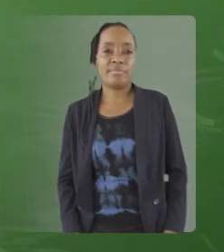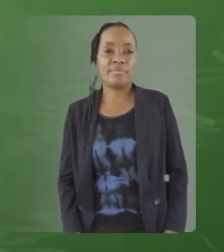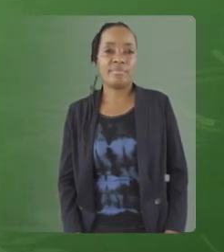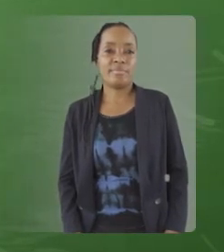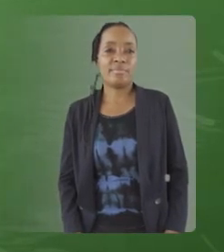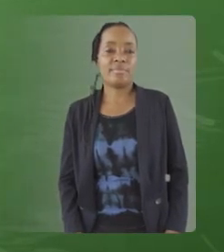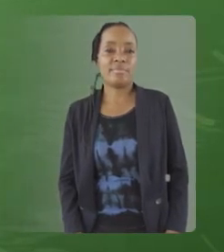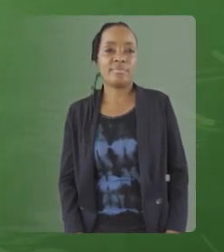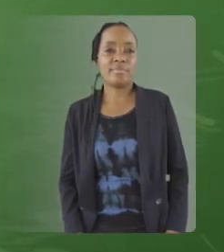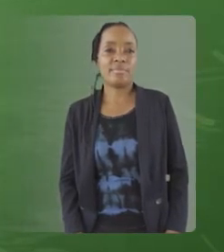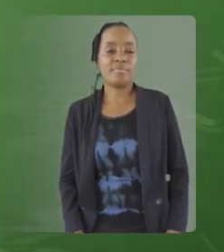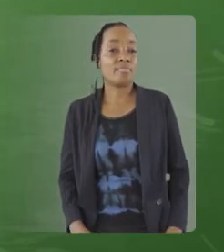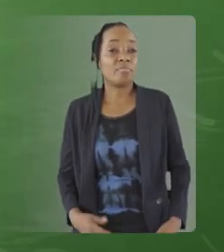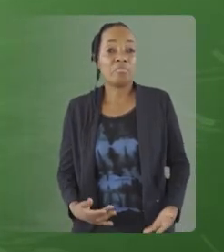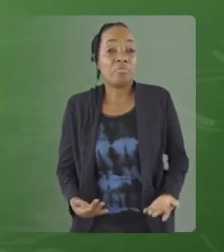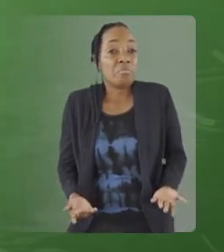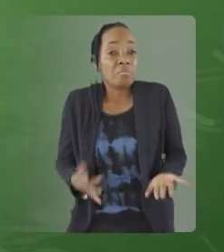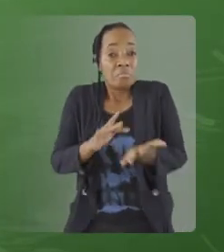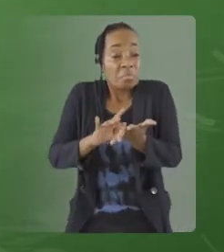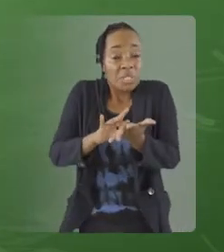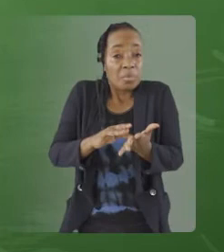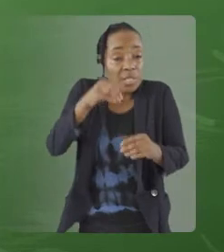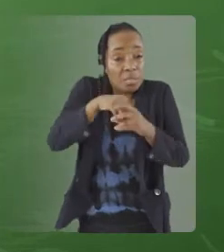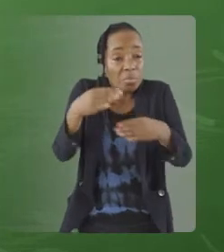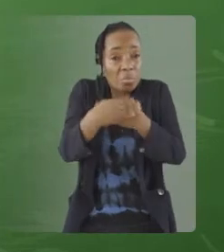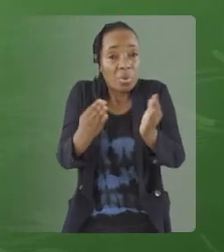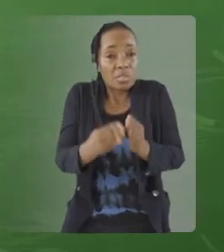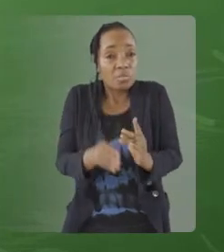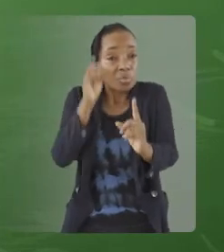À quoi vont servir ces médicaments?